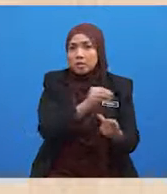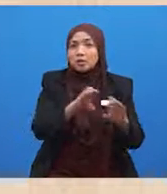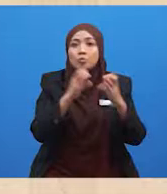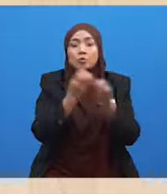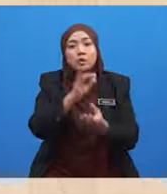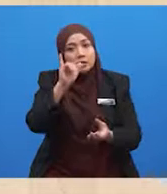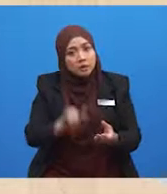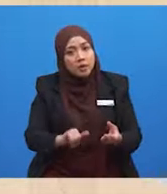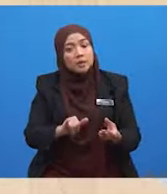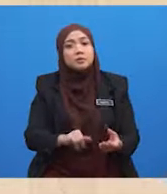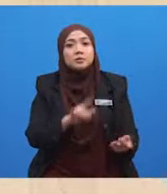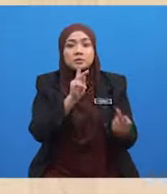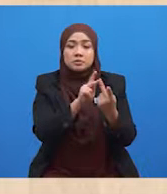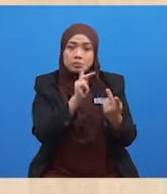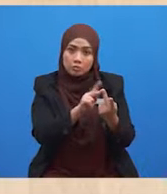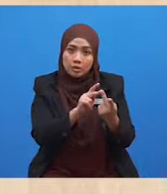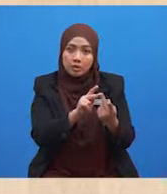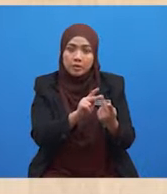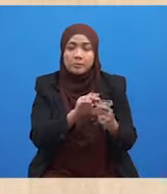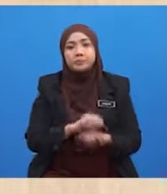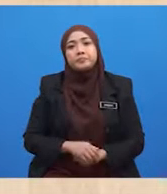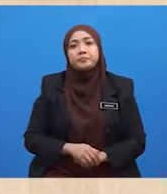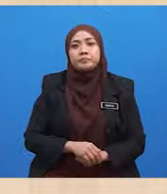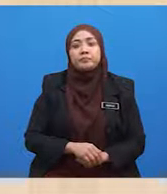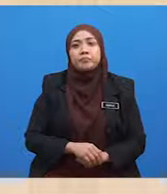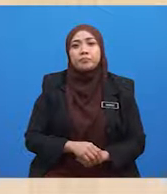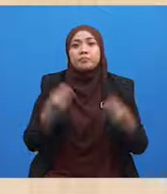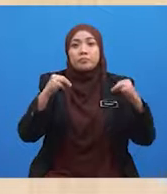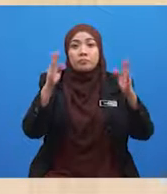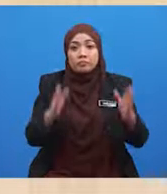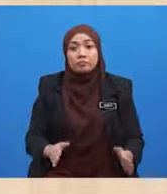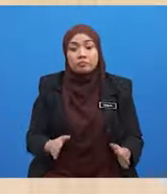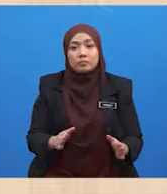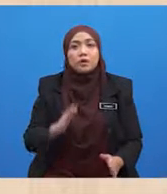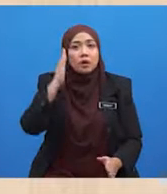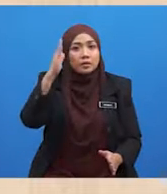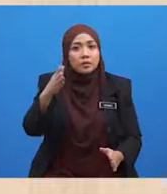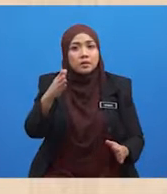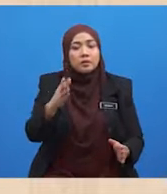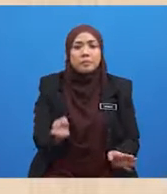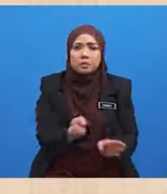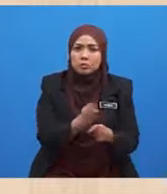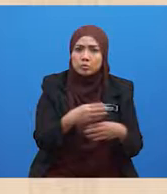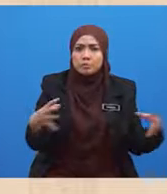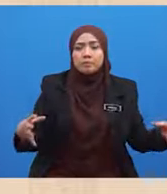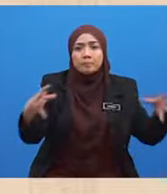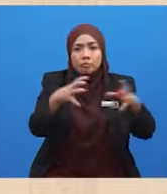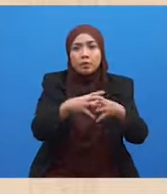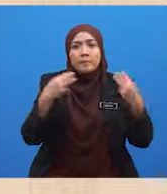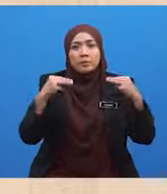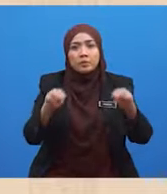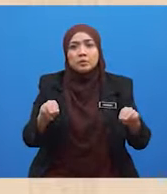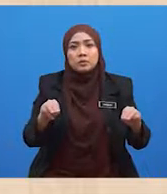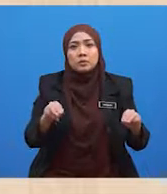yang dipilih pemasok membentuk campuran pemasaran yang terdiri daripada produk